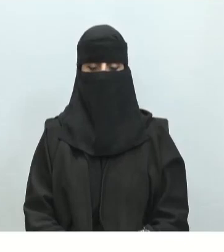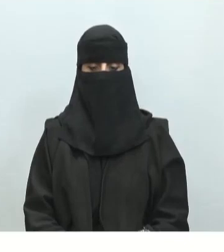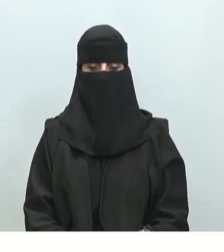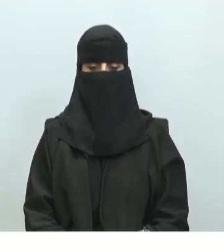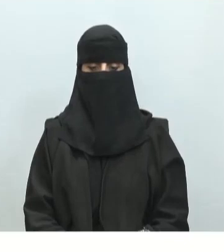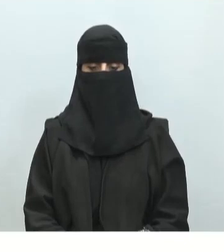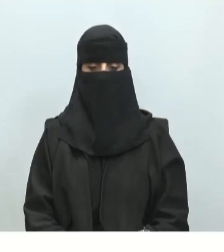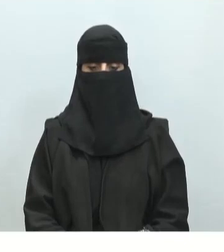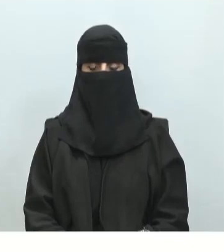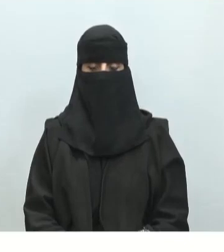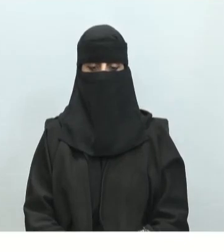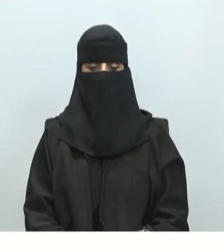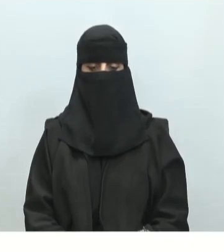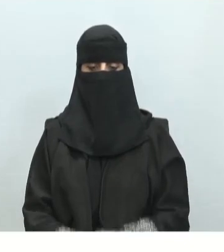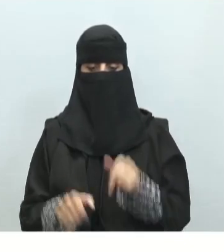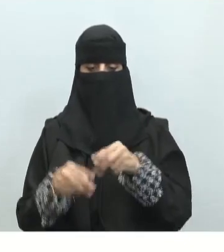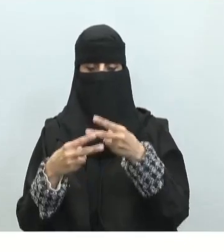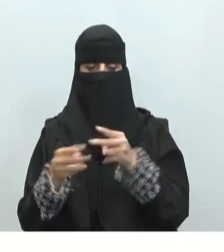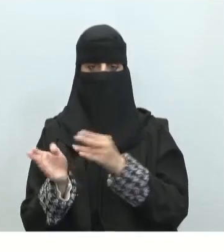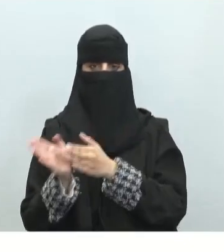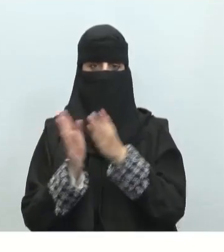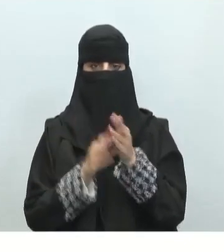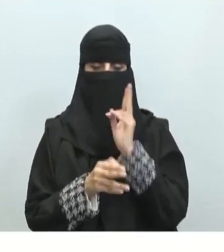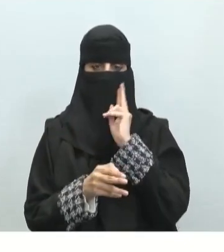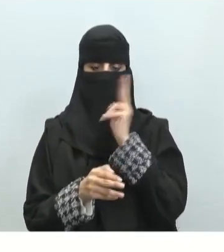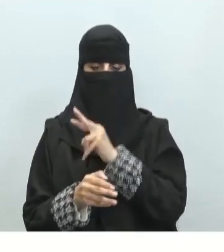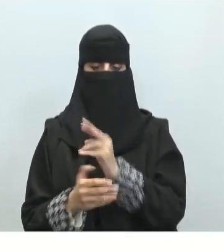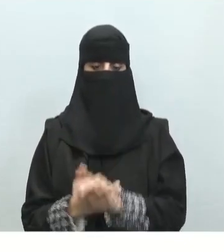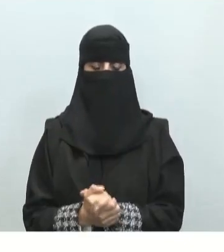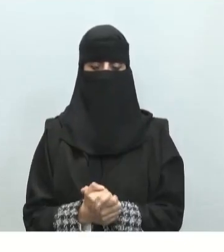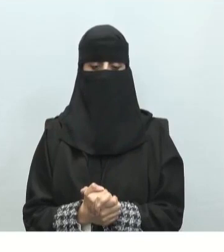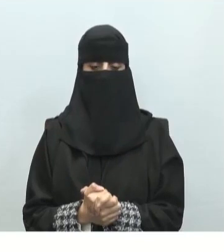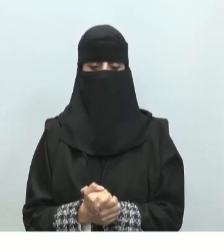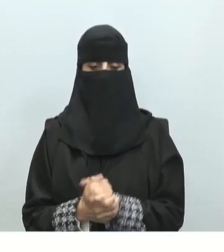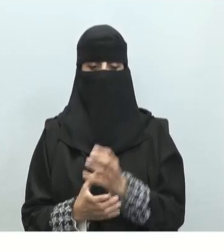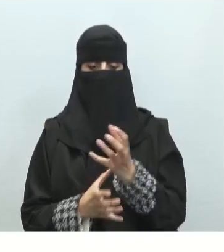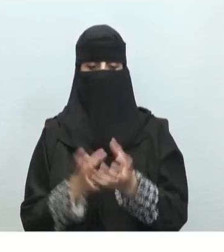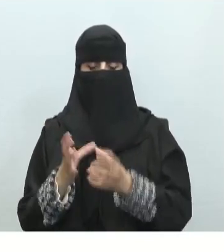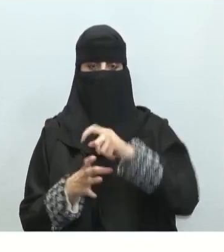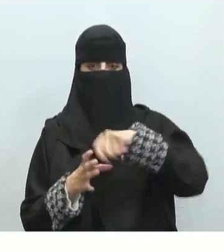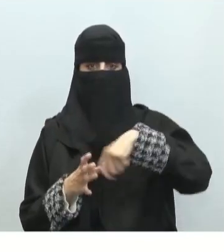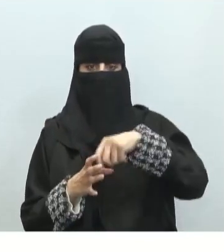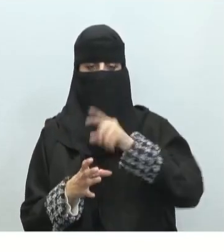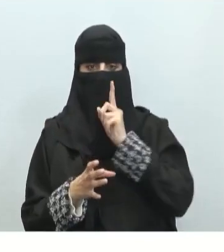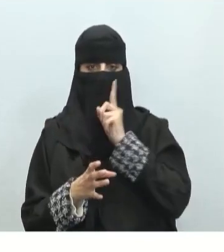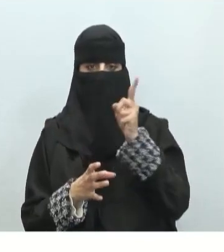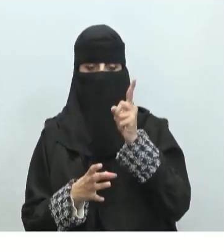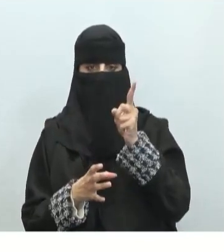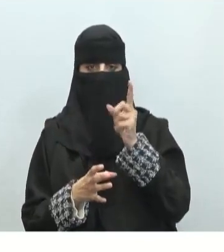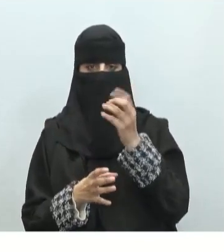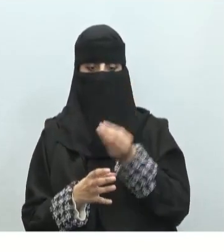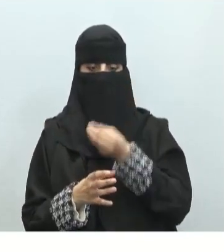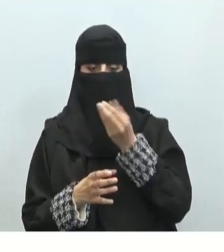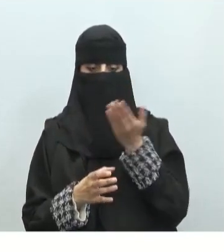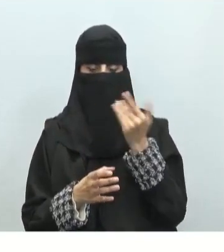الام ايضا ايها الابطال تطبخ ام الطعام سبق وان تعرفنا